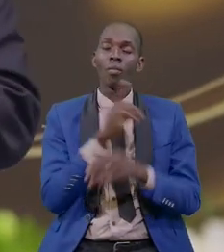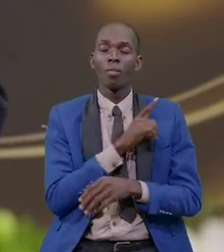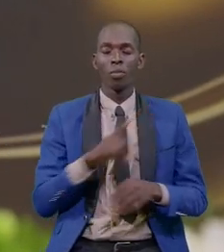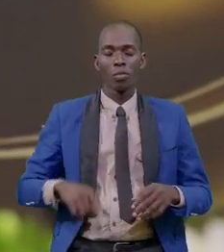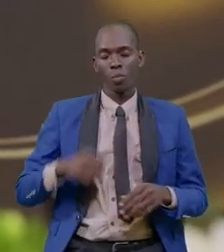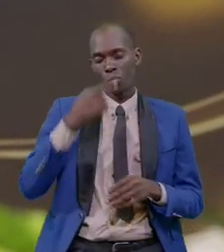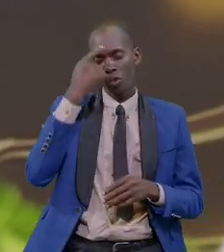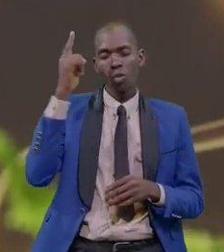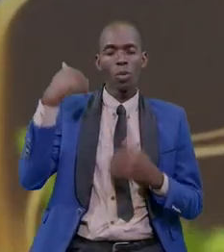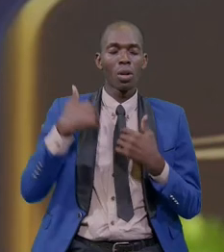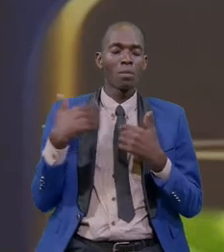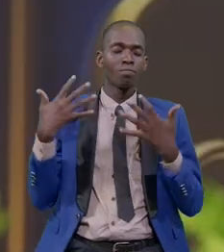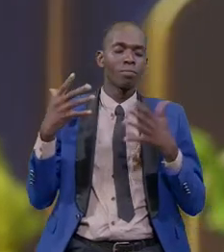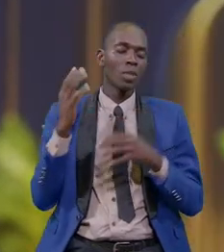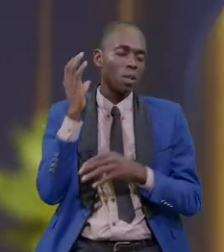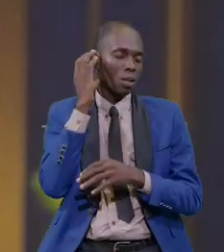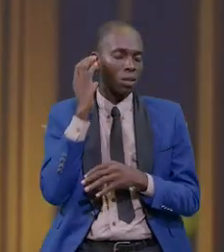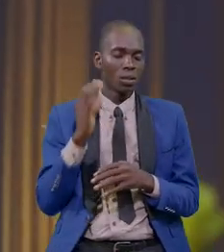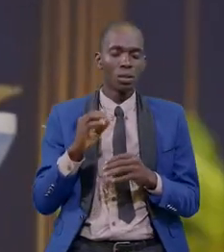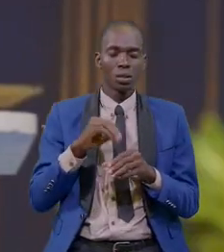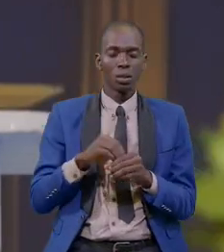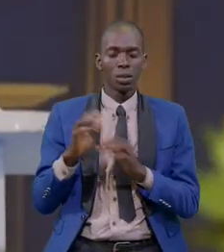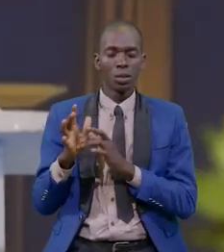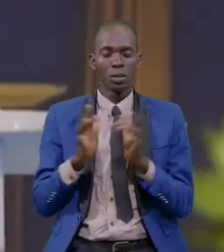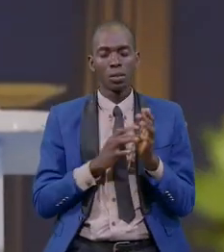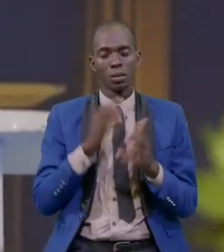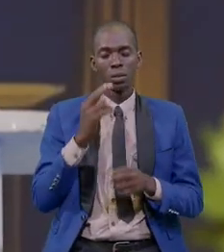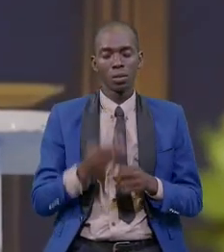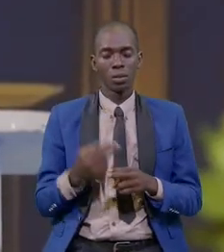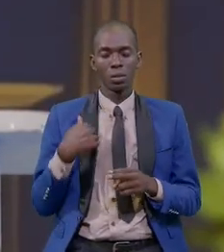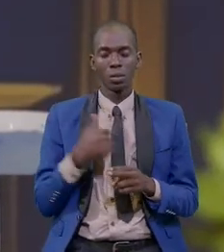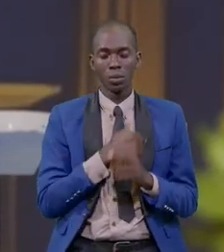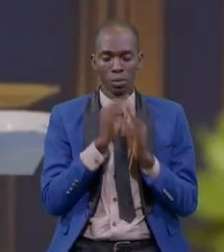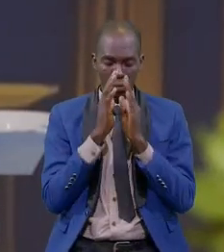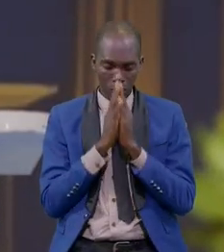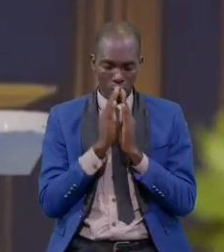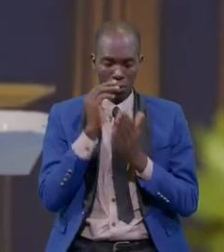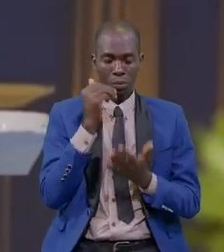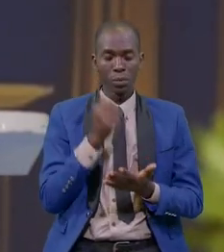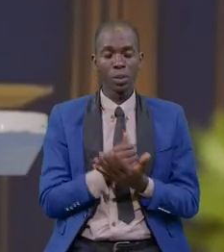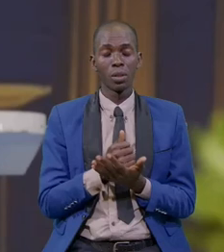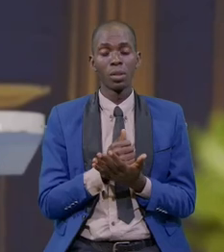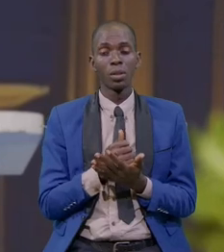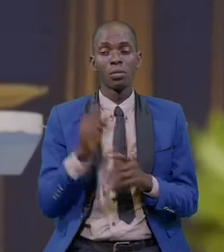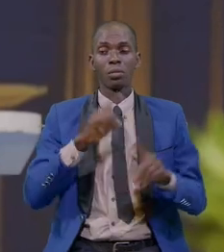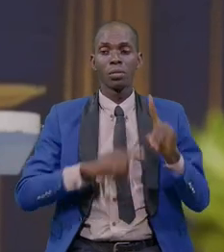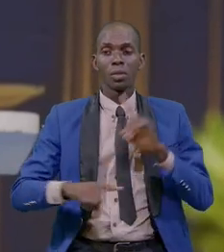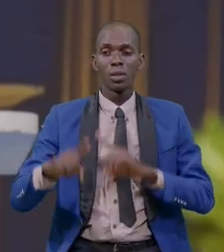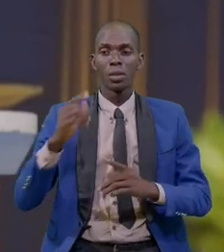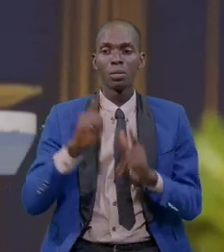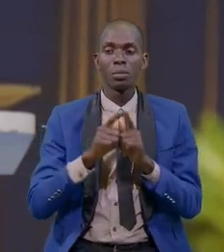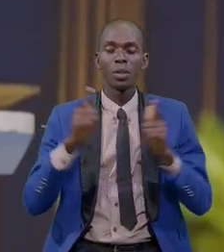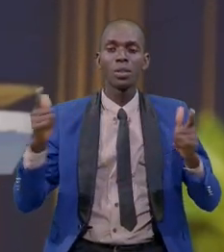les ossements. Au nom de Jésus, nous prions. Un très bon amen avant de